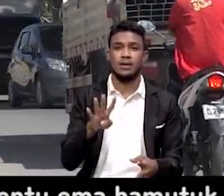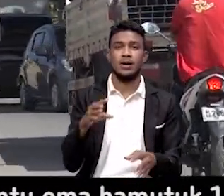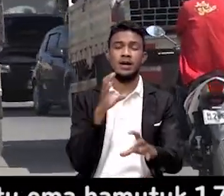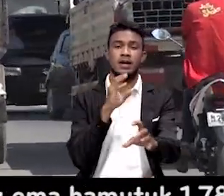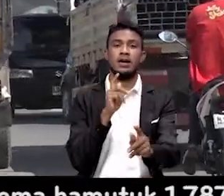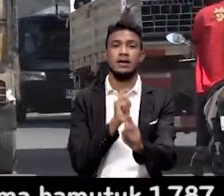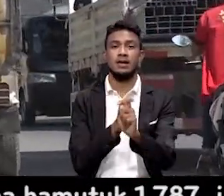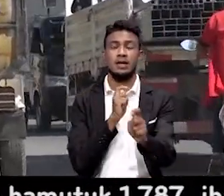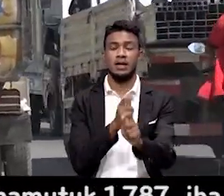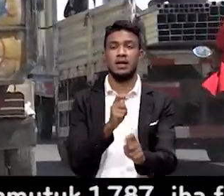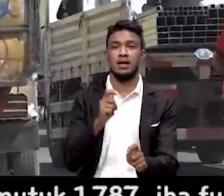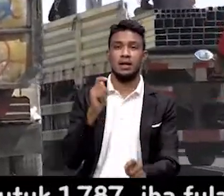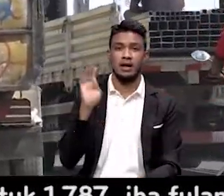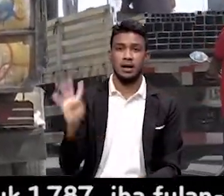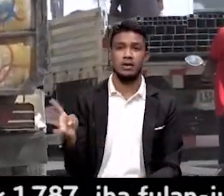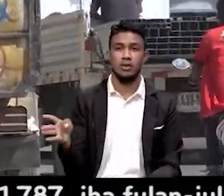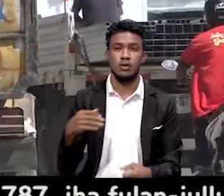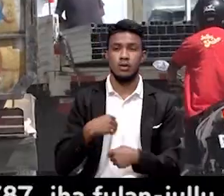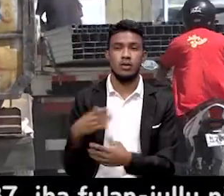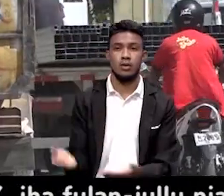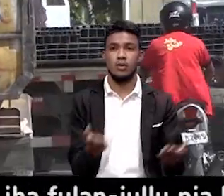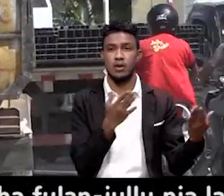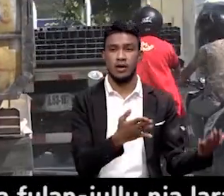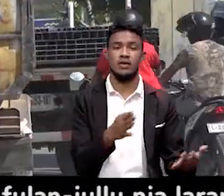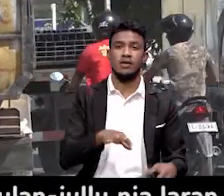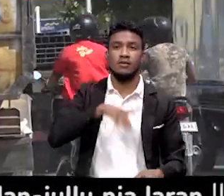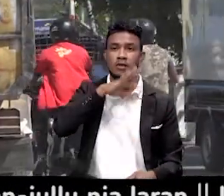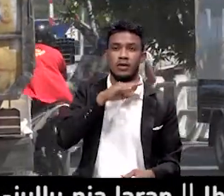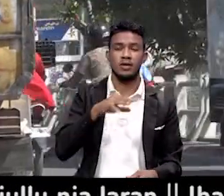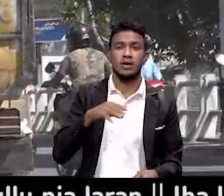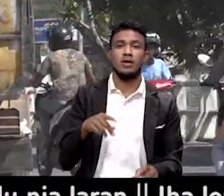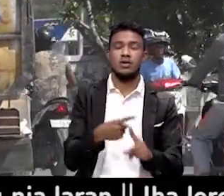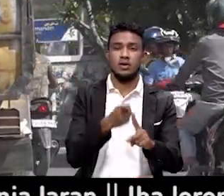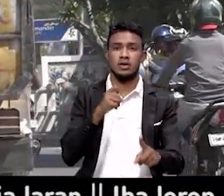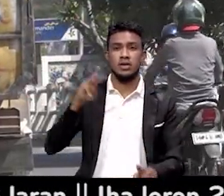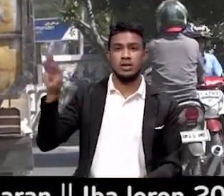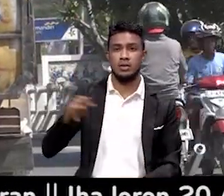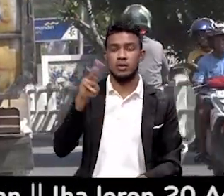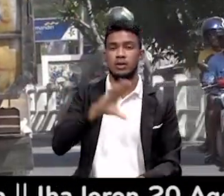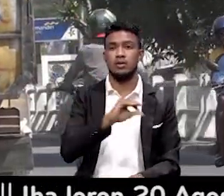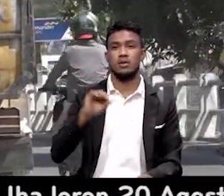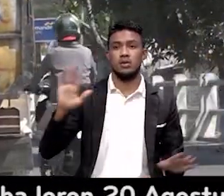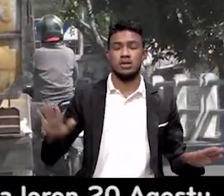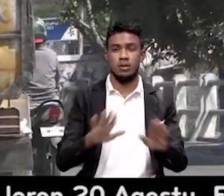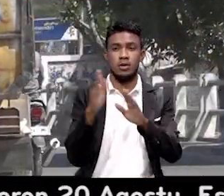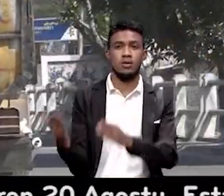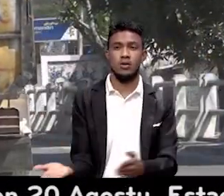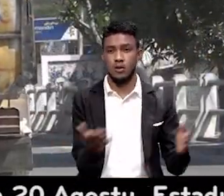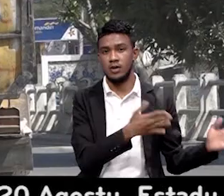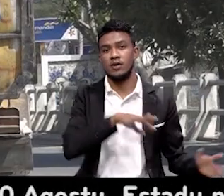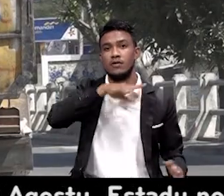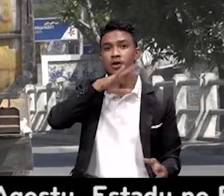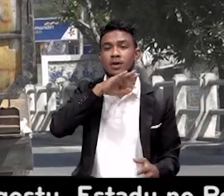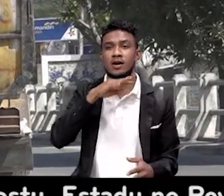kada loron hala operasaun dalarua. Usi segunda to sabadu. Hori rekolya hotu lisu hirakne,